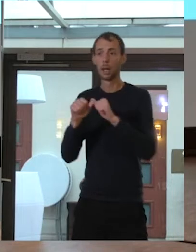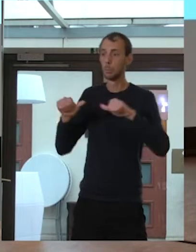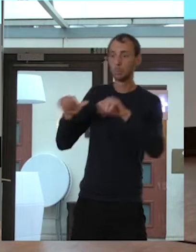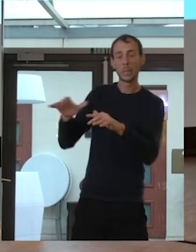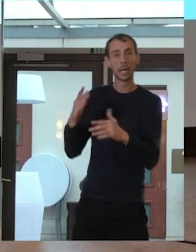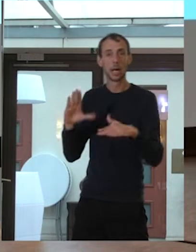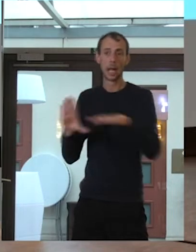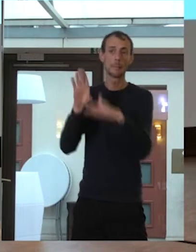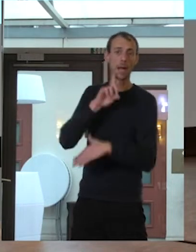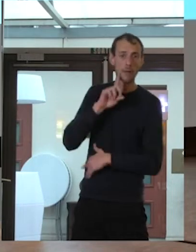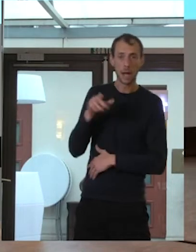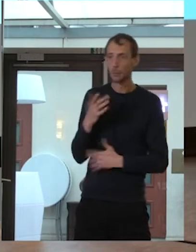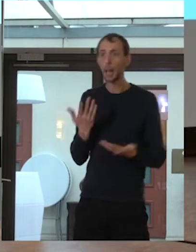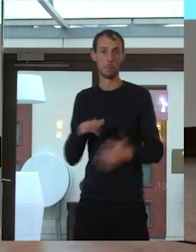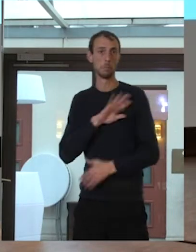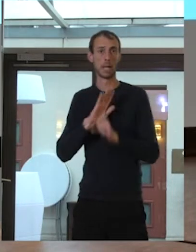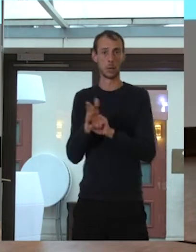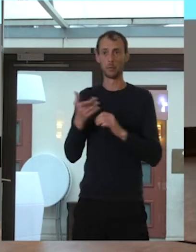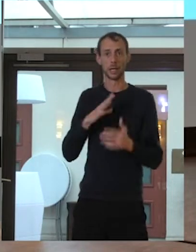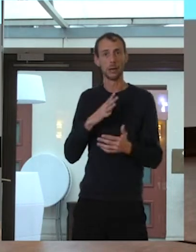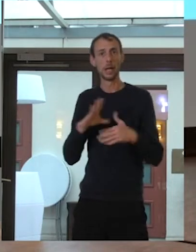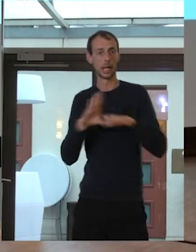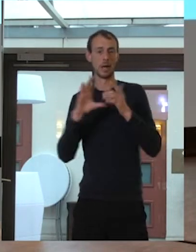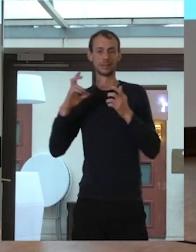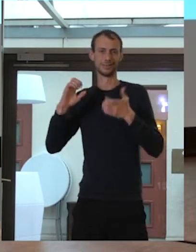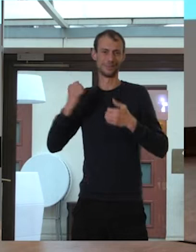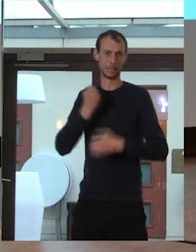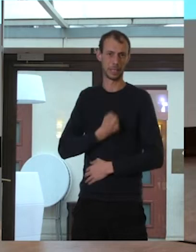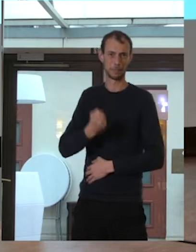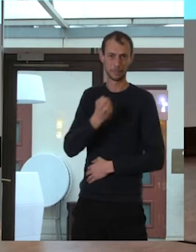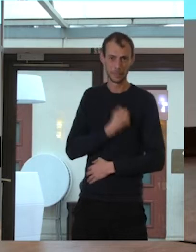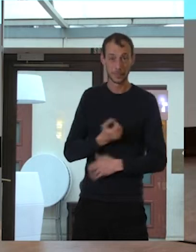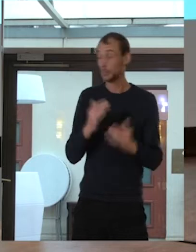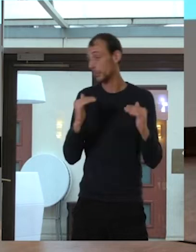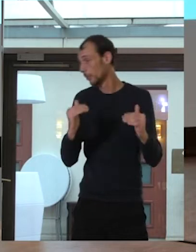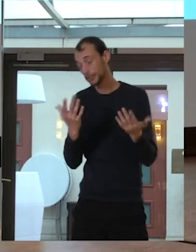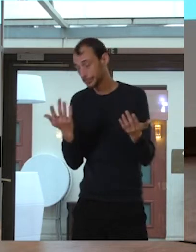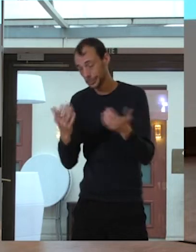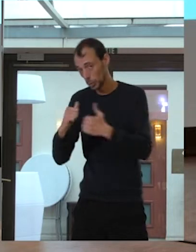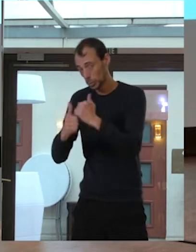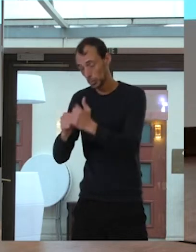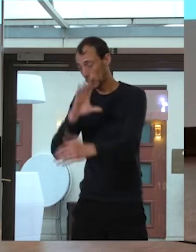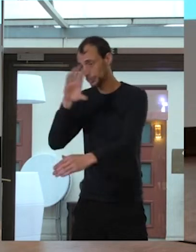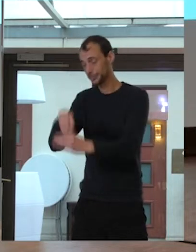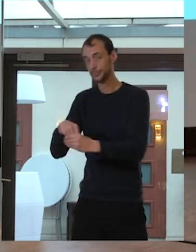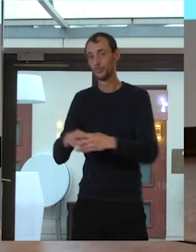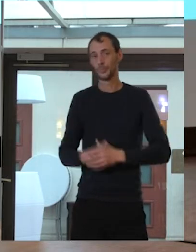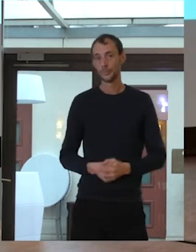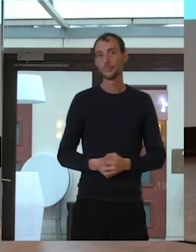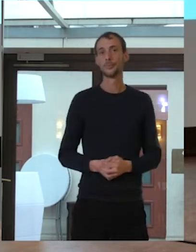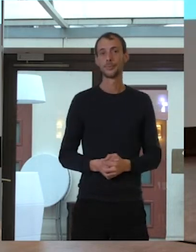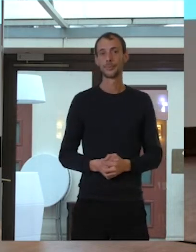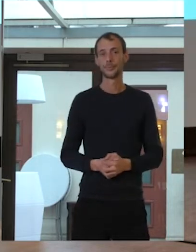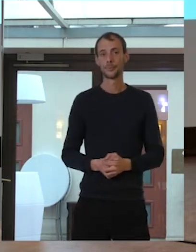les instances de décision, mais aussi dans le sport, dans les instances sportives. Et je voudrais à ce propos,